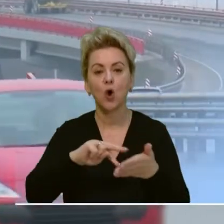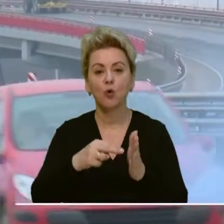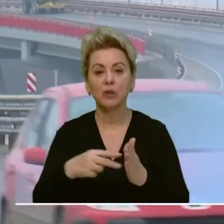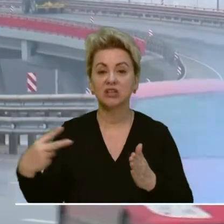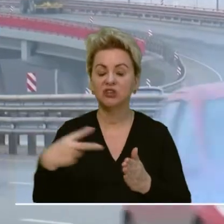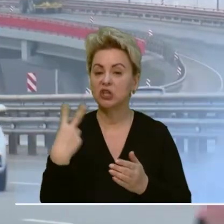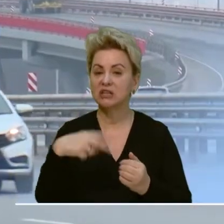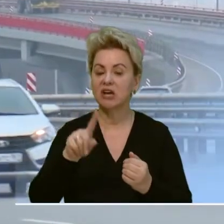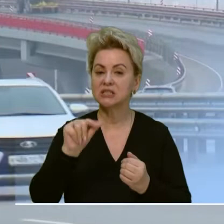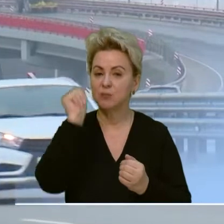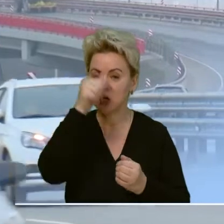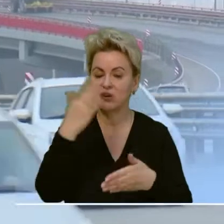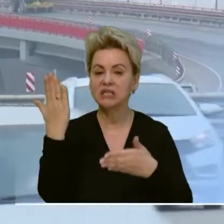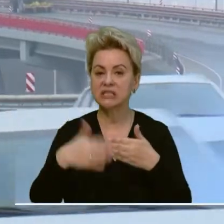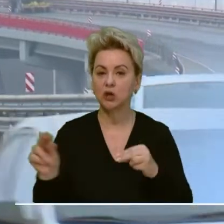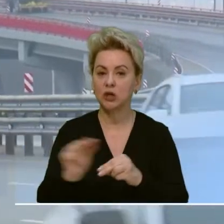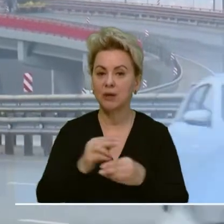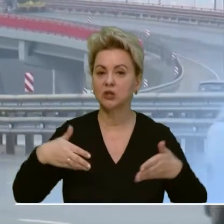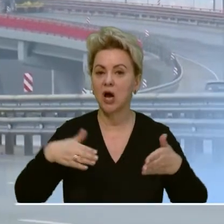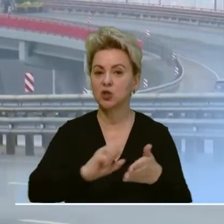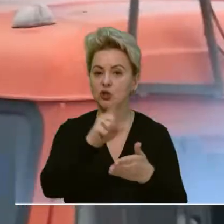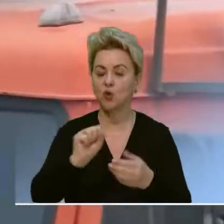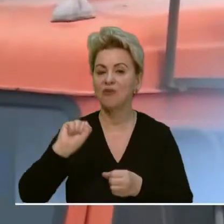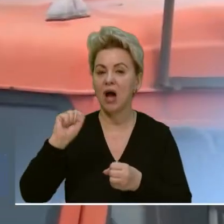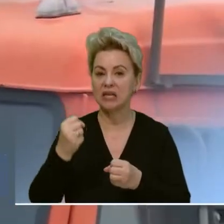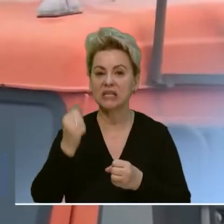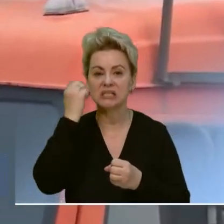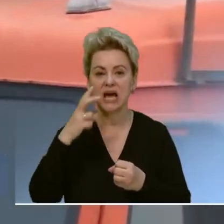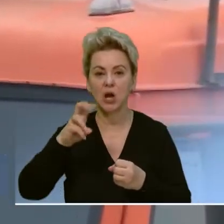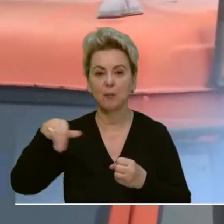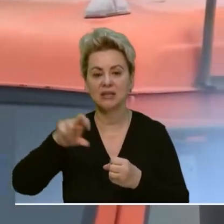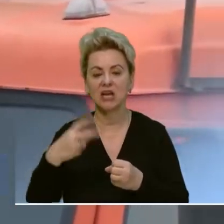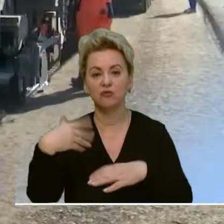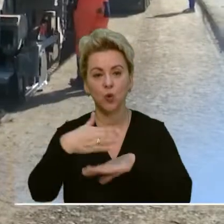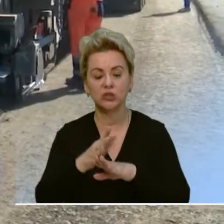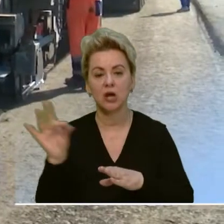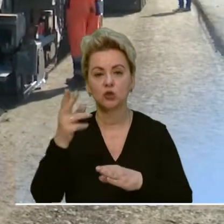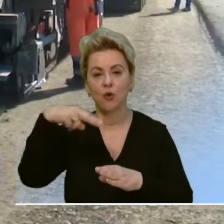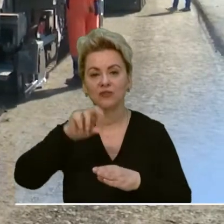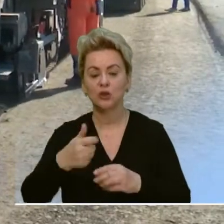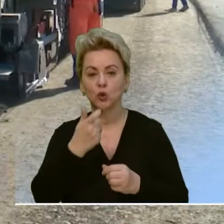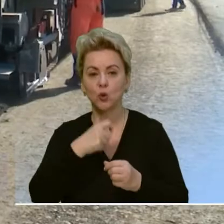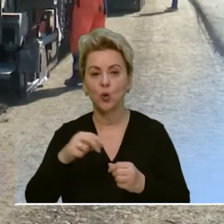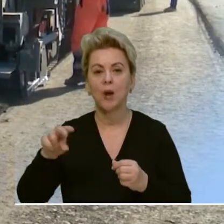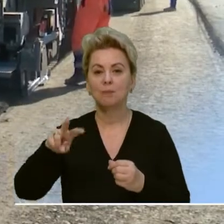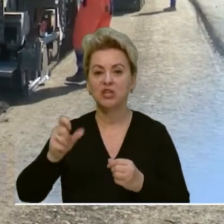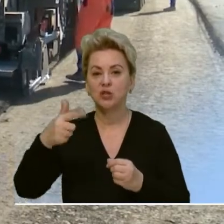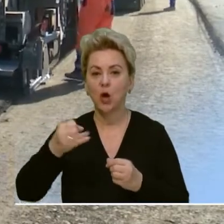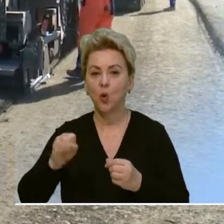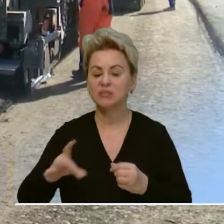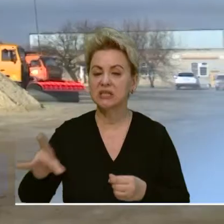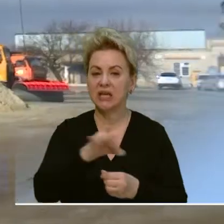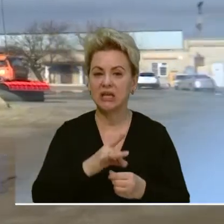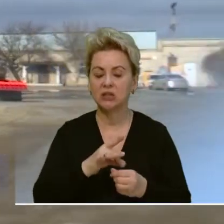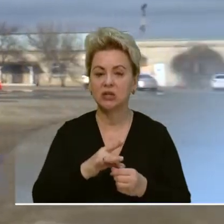на 2021 завершение ремонта трасс Азов-Александровка-Староминская, двух участков Ростов-на-Дону-Ставрополь в Песчано-Копском районе